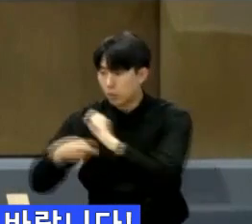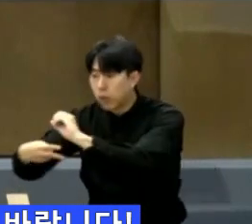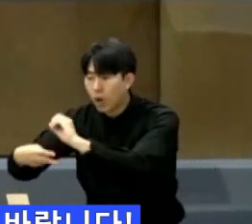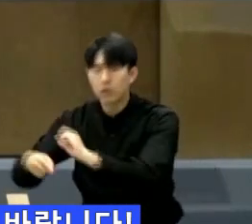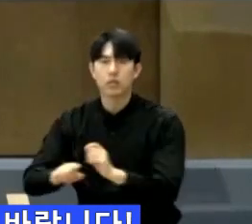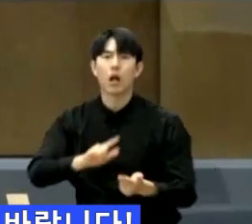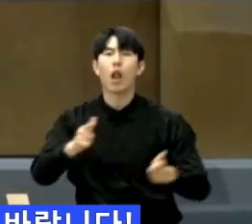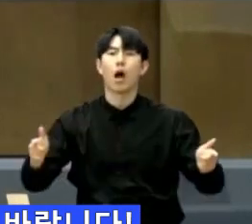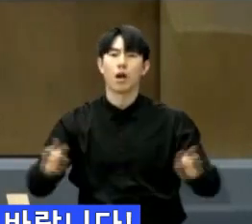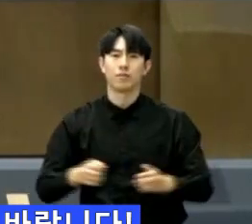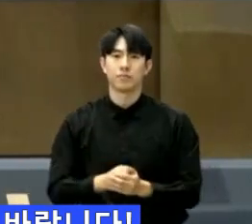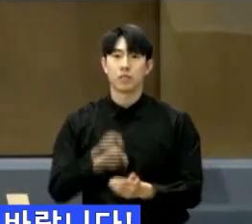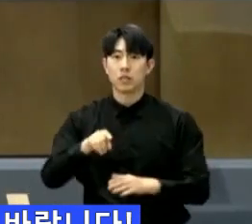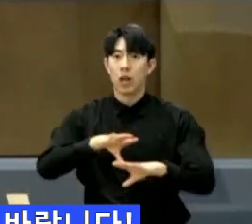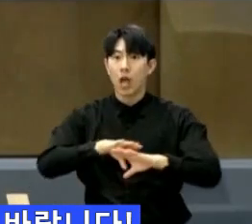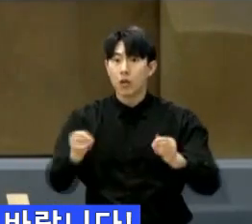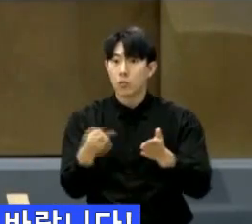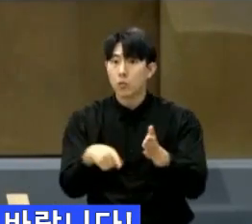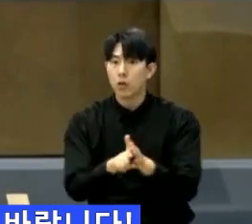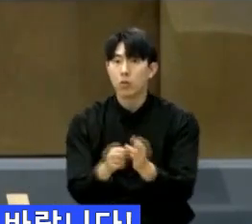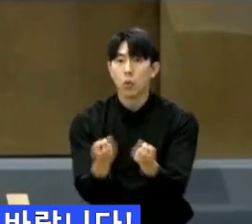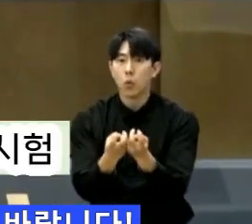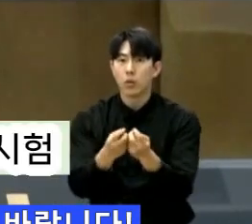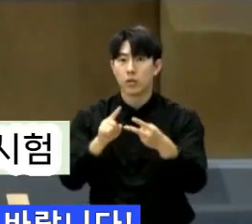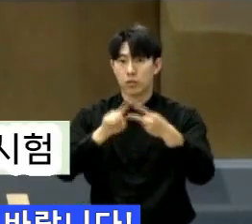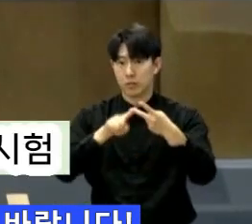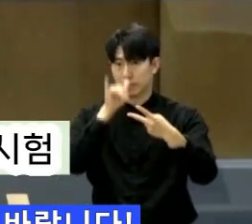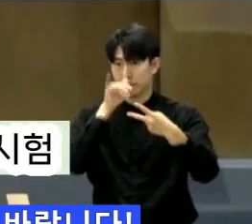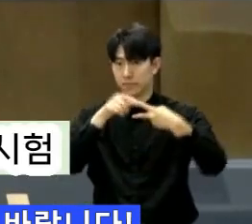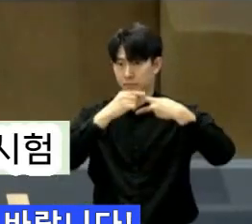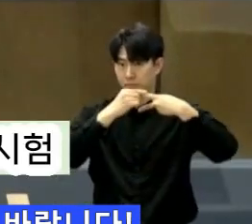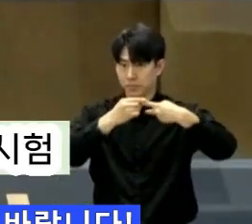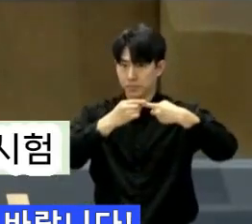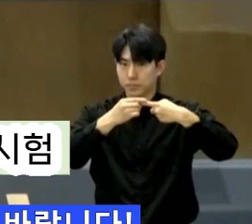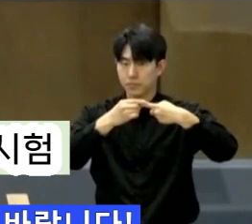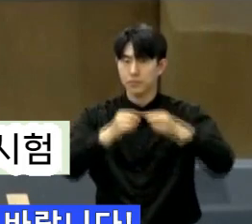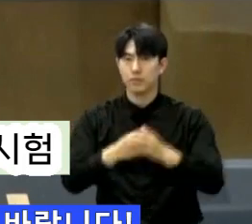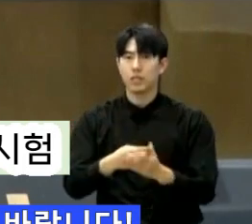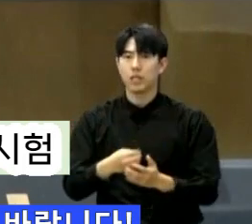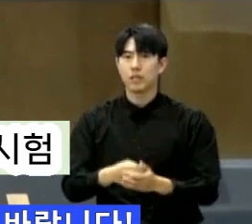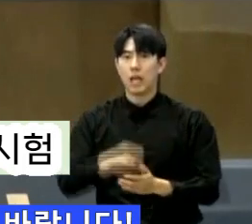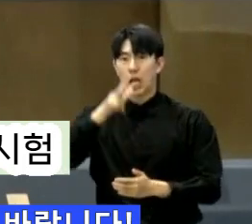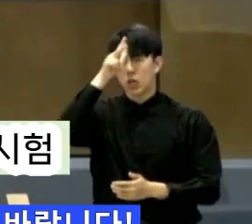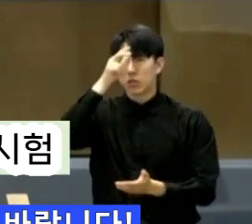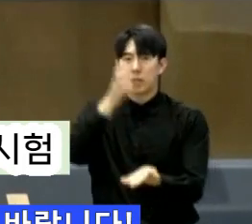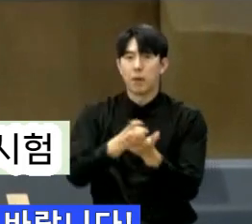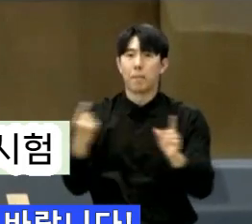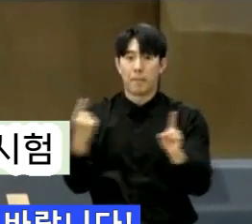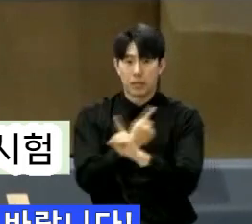경찰공무원 공무담임권 침해를 해결하는 방법으로는 두 가지를 꼽을 수 있습니다. 첫째, 경찰공무원 임용령을 개정하여